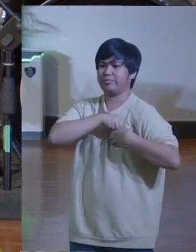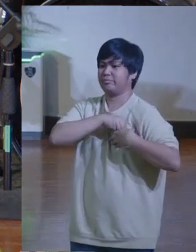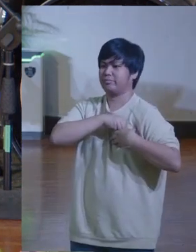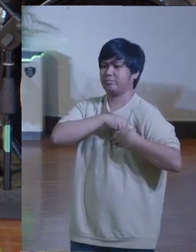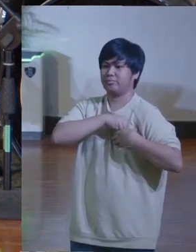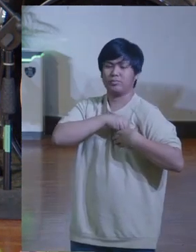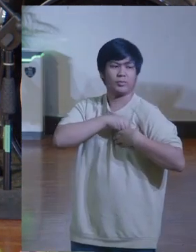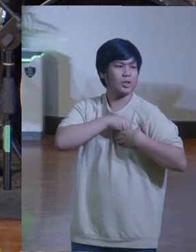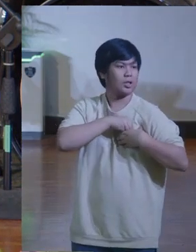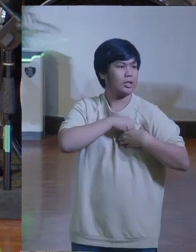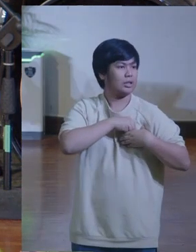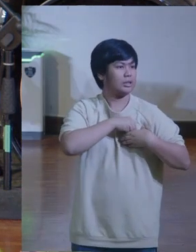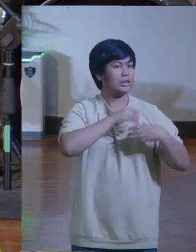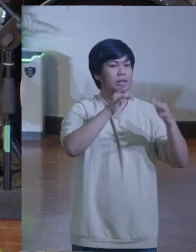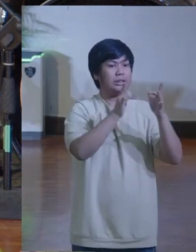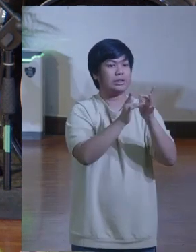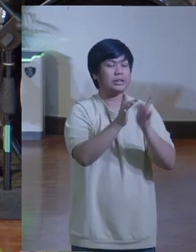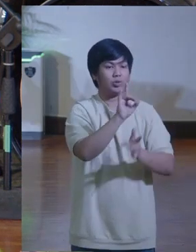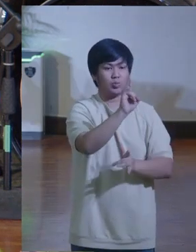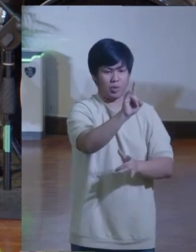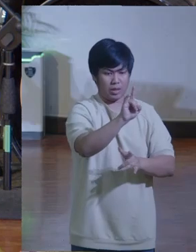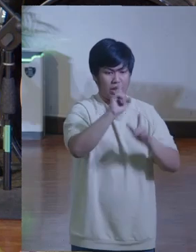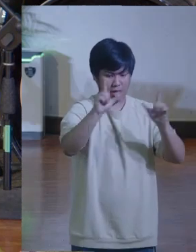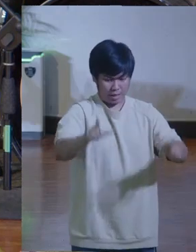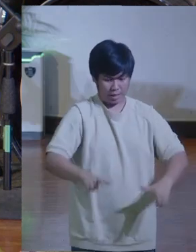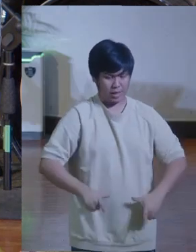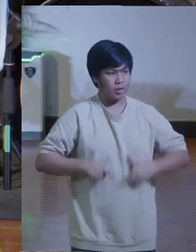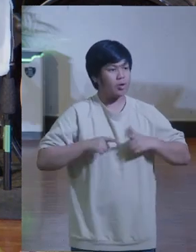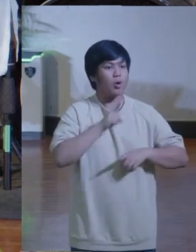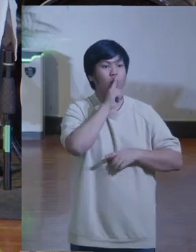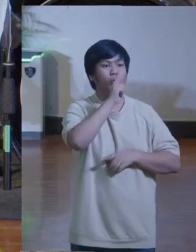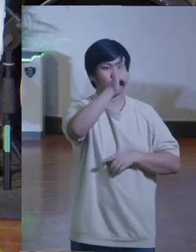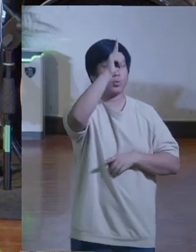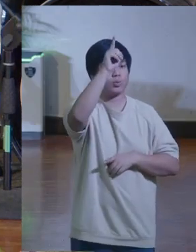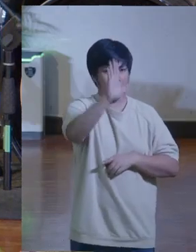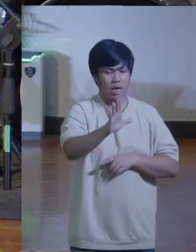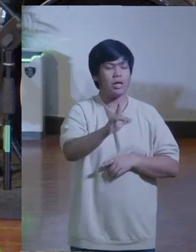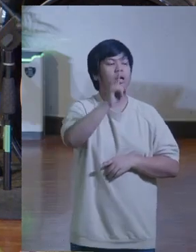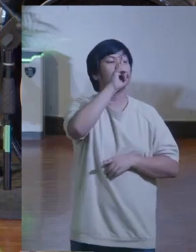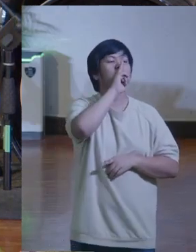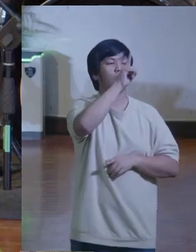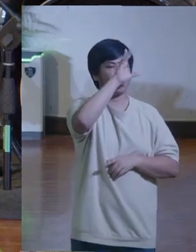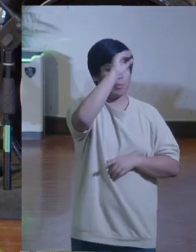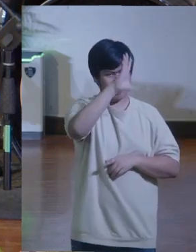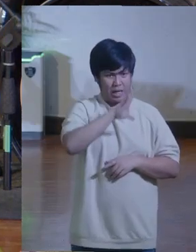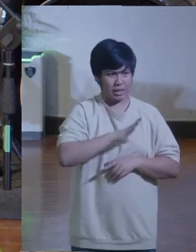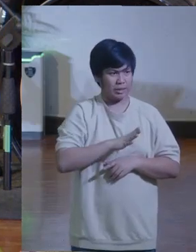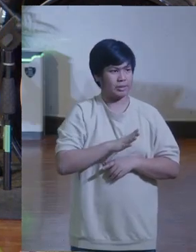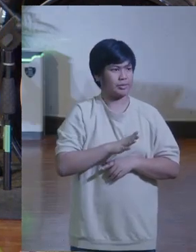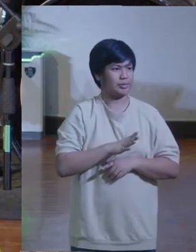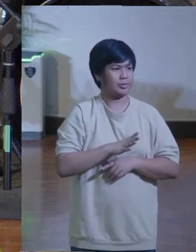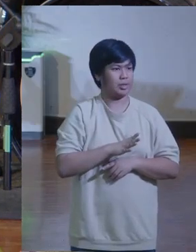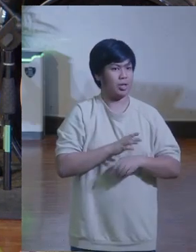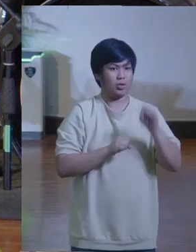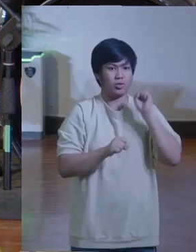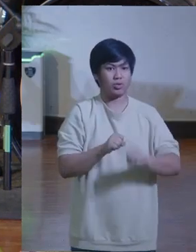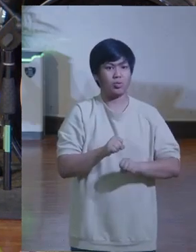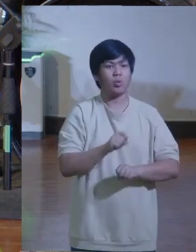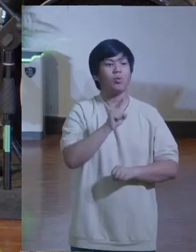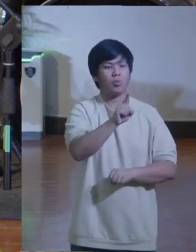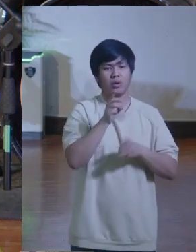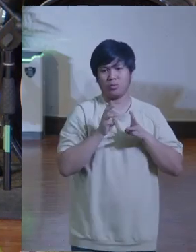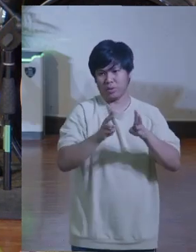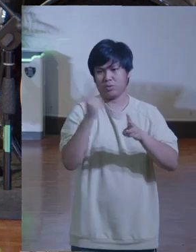lang ang tanging na buhay na tunay na Diyos at tunay na tao. Kaya siya lang ang